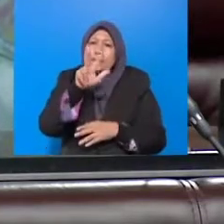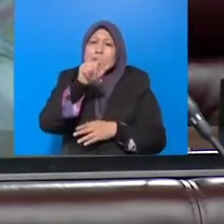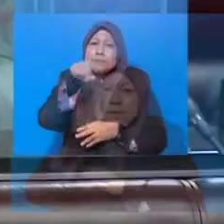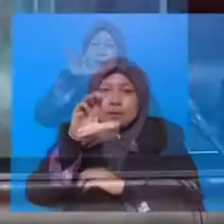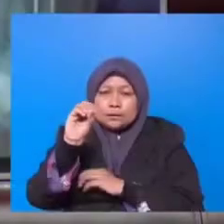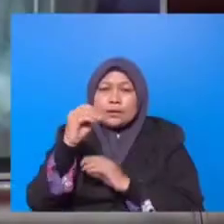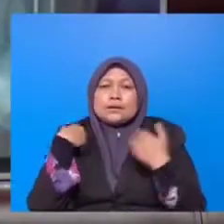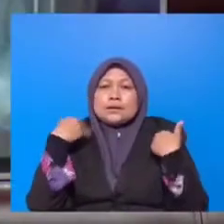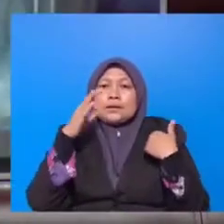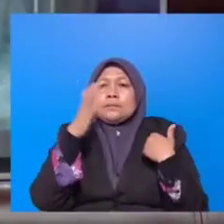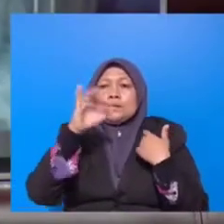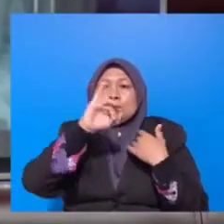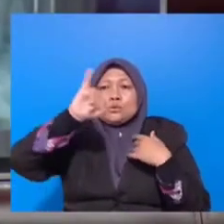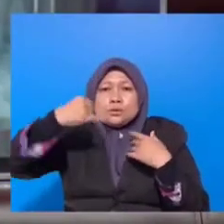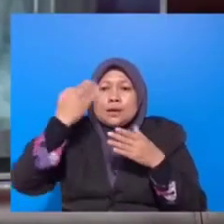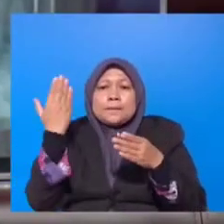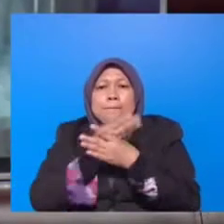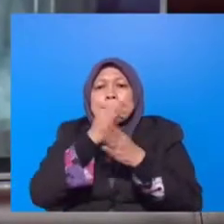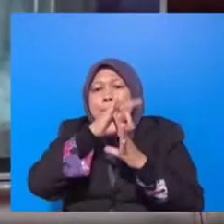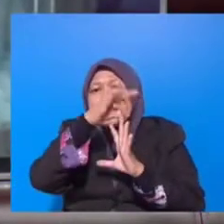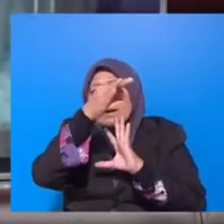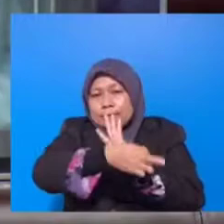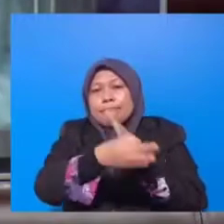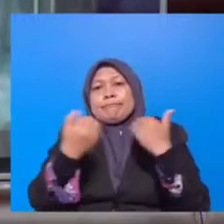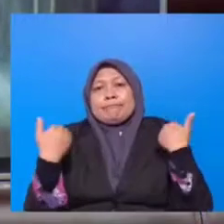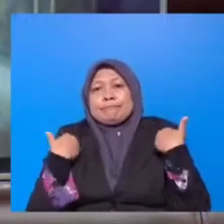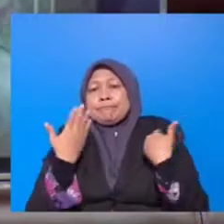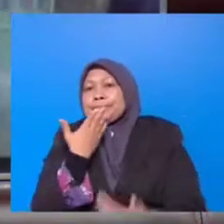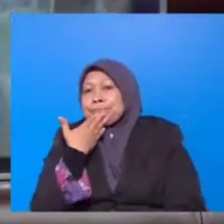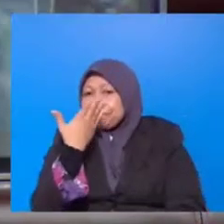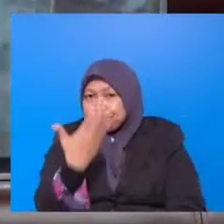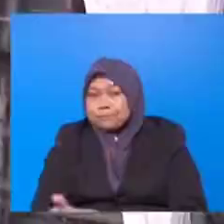3.5% 500 juta di bawah Bank Simpanan Nasional. Sekian, terima kasih.